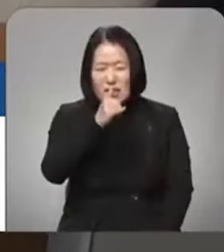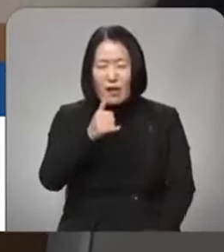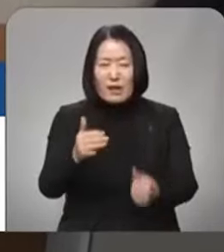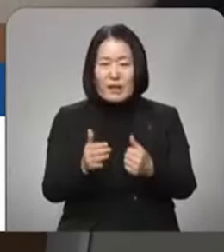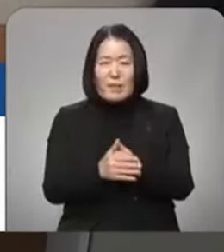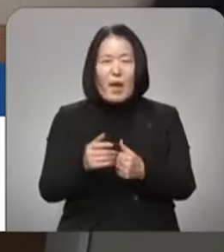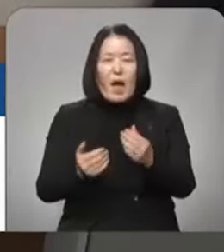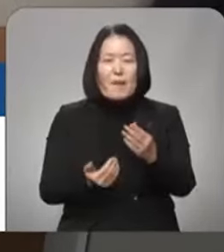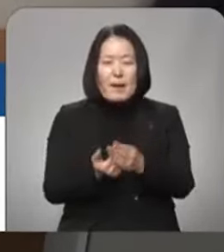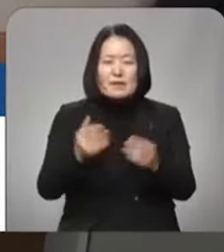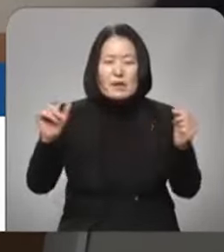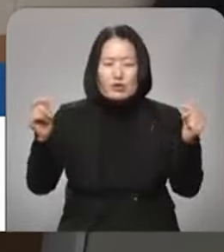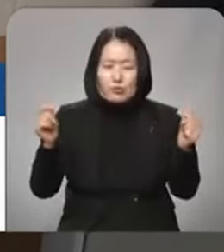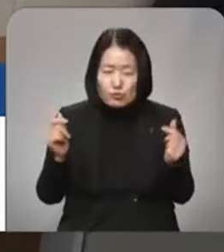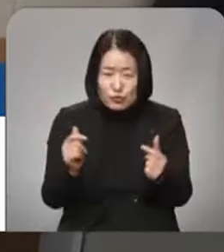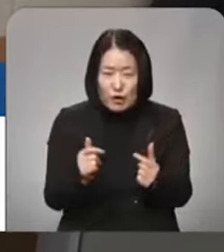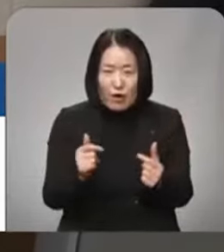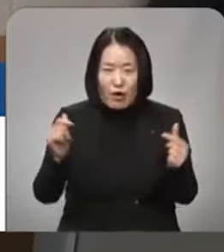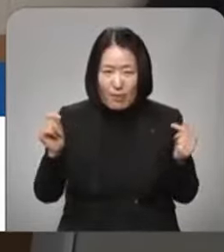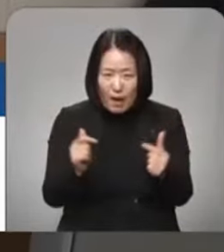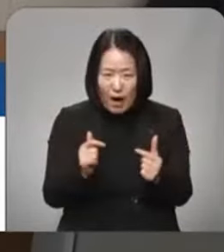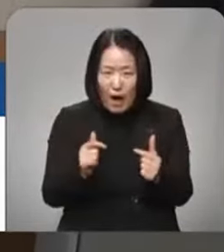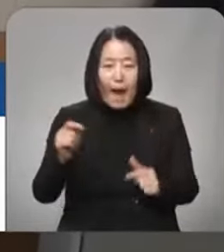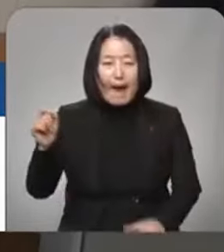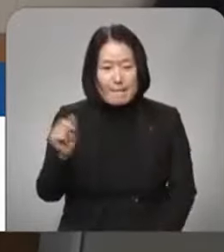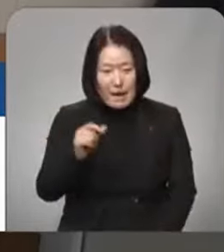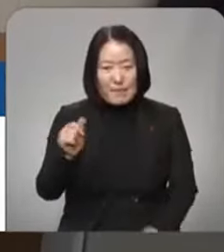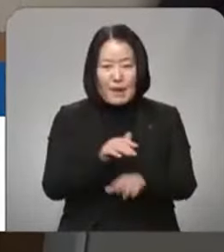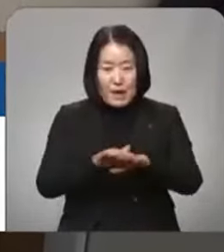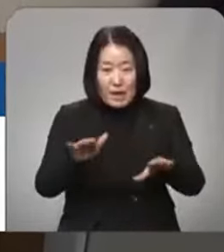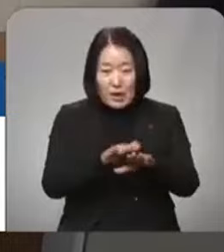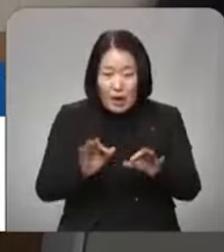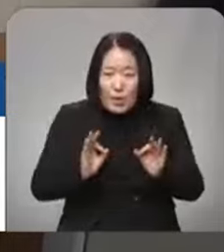좀 줄일 수 있게 빨리빨리 신속하게